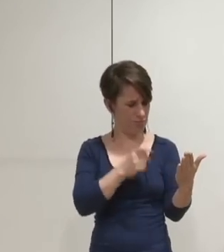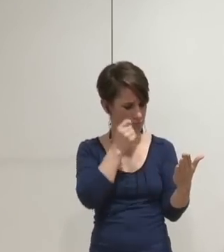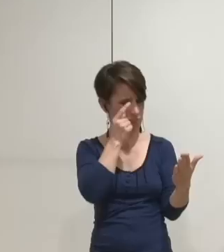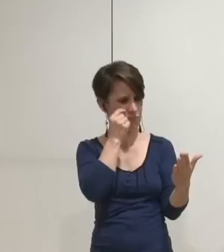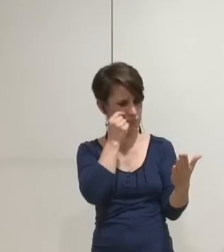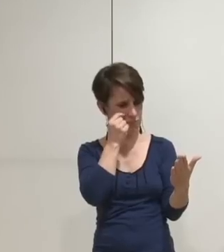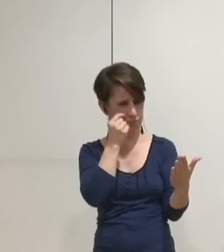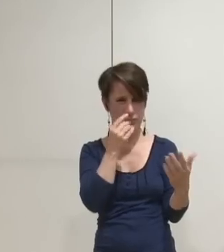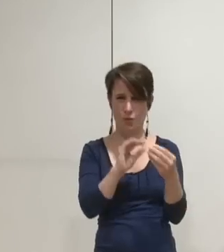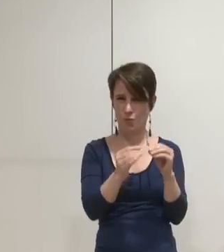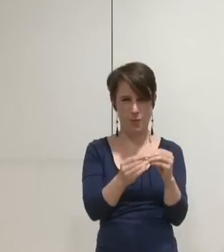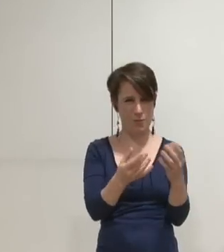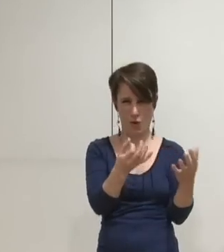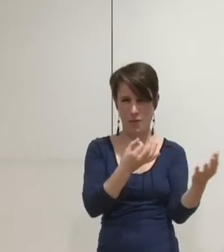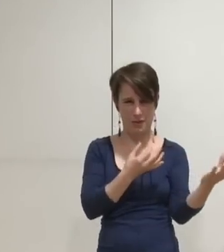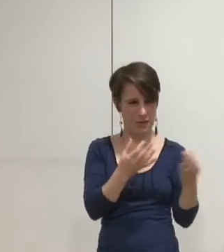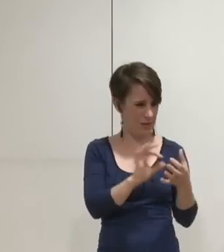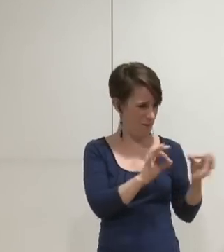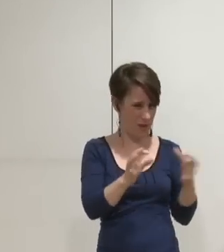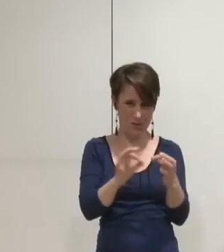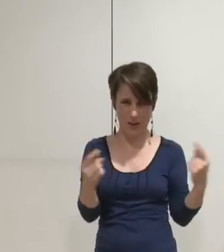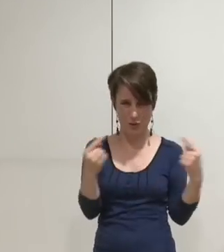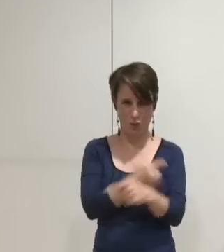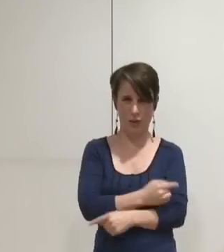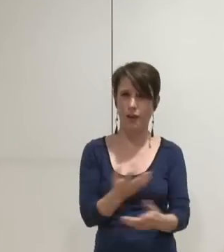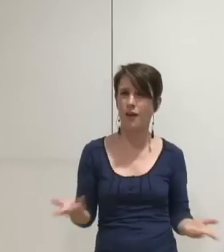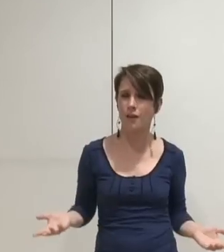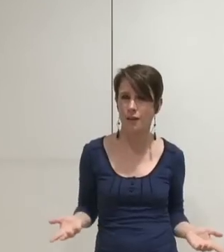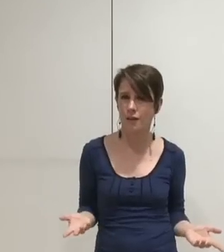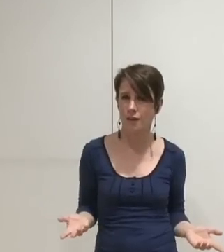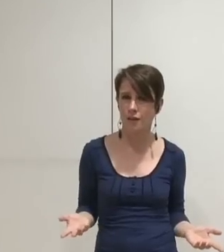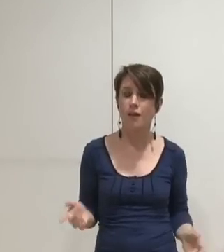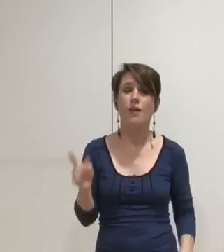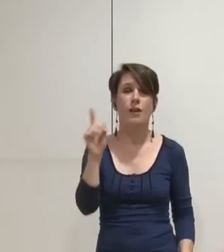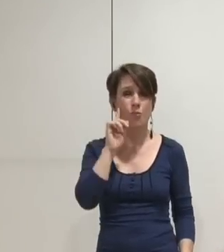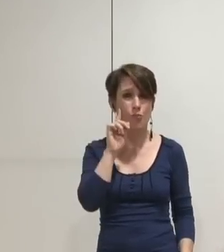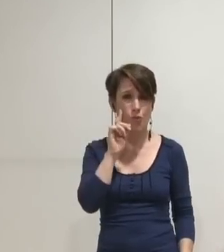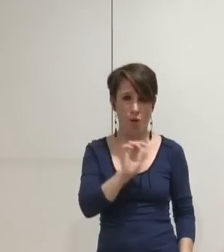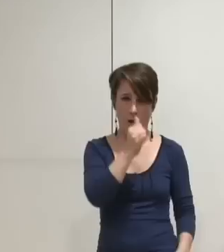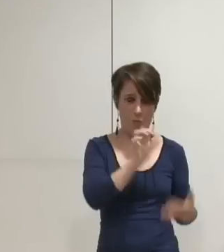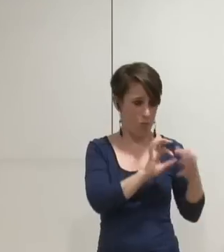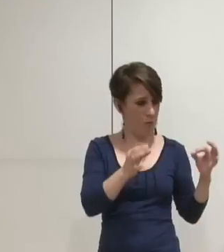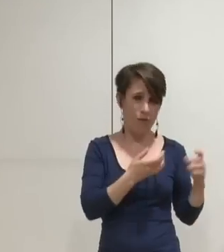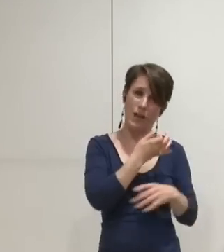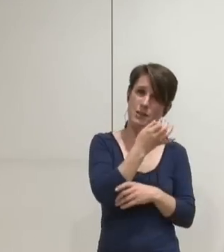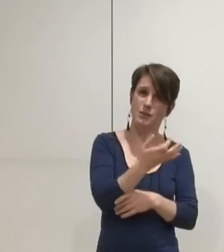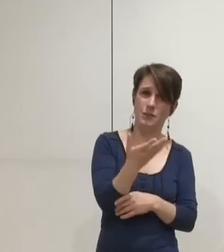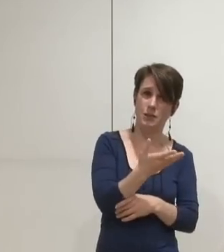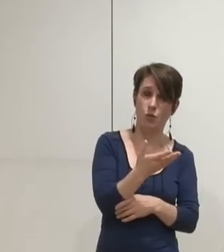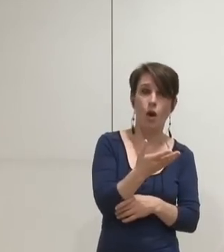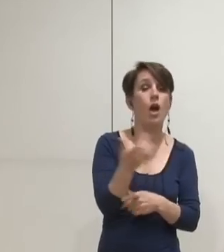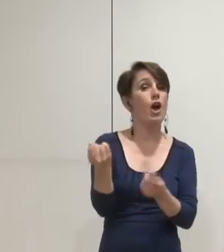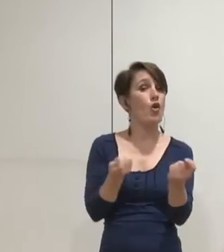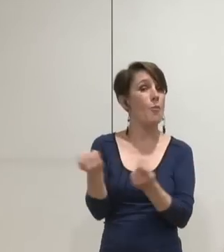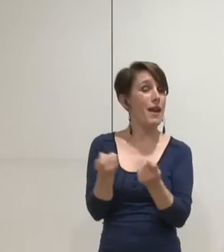et son contraire en quelques lignes en affirmant d'abord que la régie était naturellement inscrite dans le crème